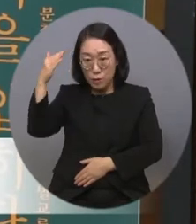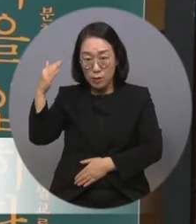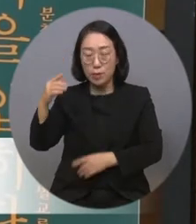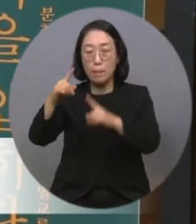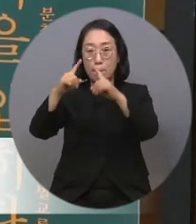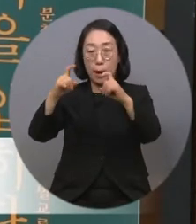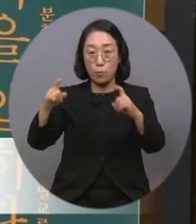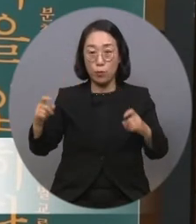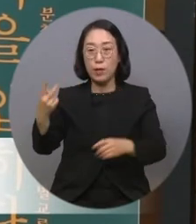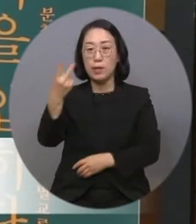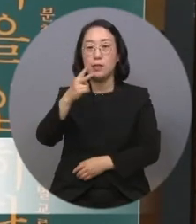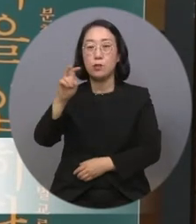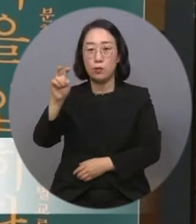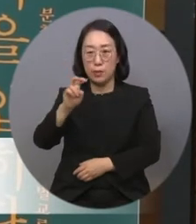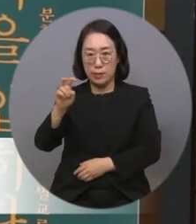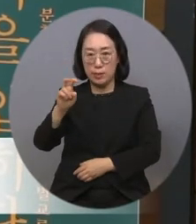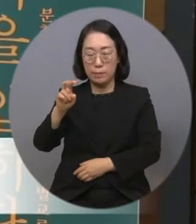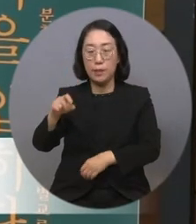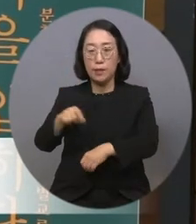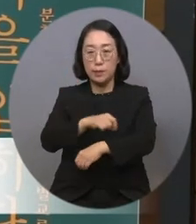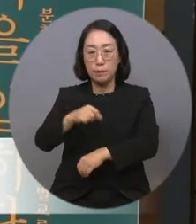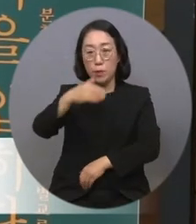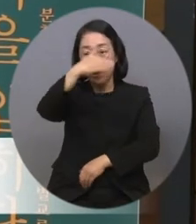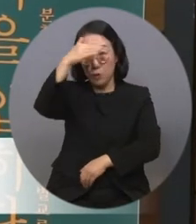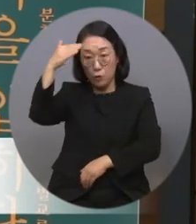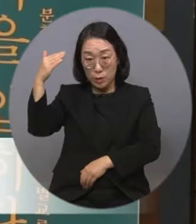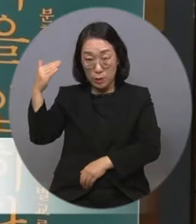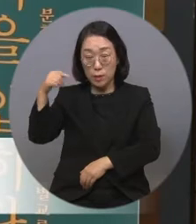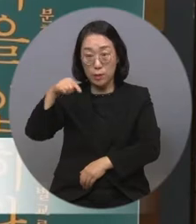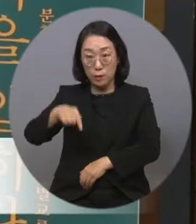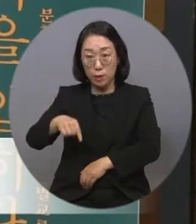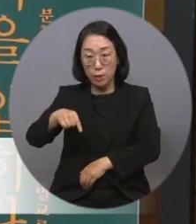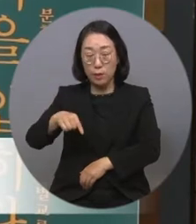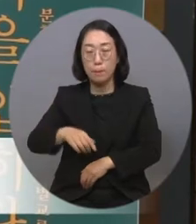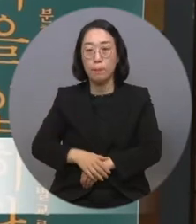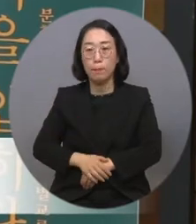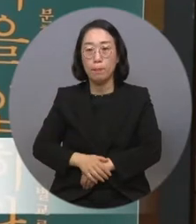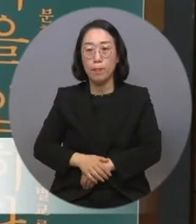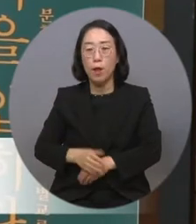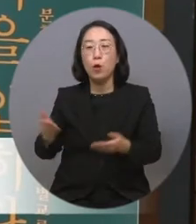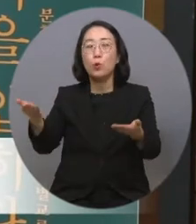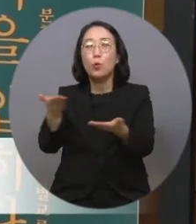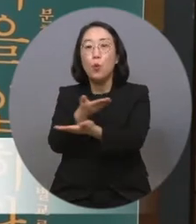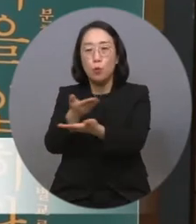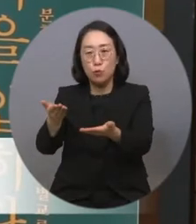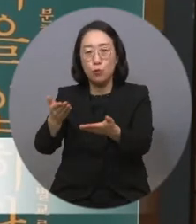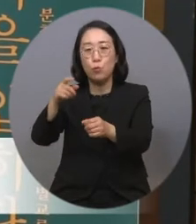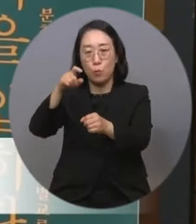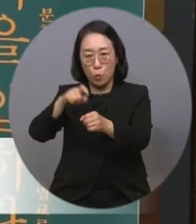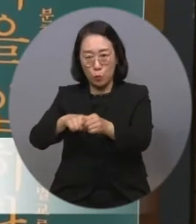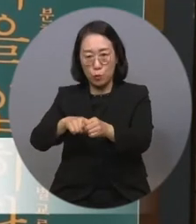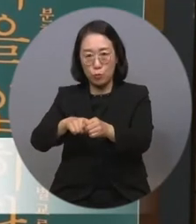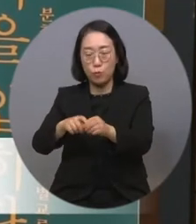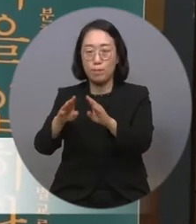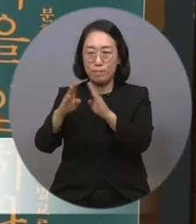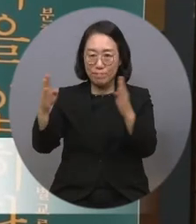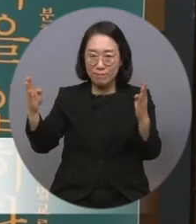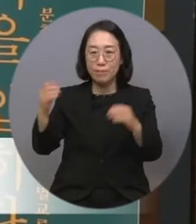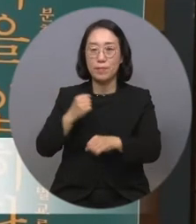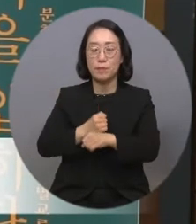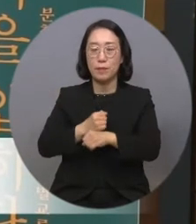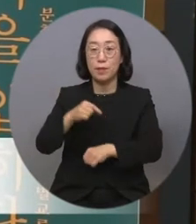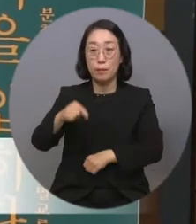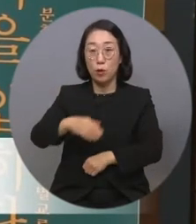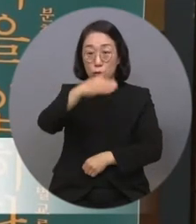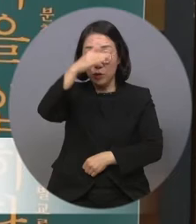국립고궁박물관에 2020년에 했던 특별전에 저희 분청문화박물관의 교류전을 하기 위해서 하게 된 전시입니다.